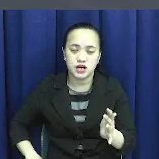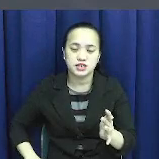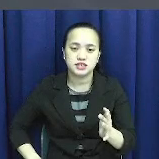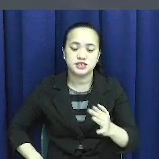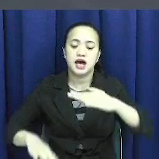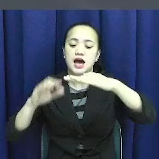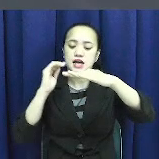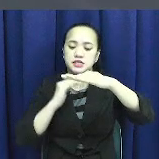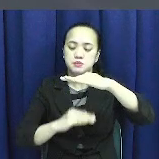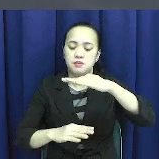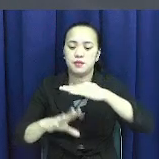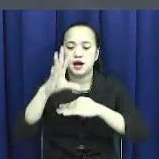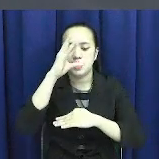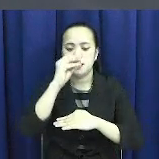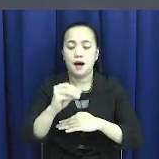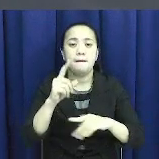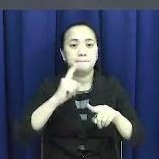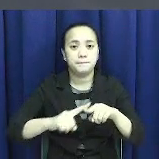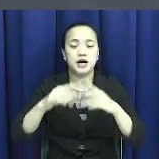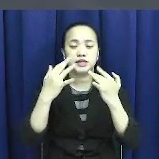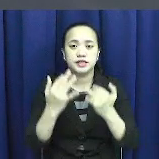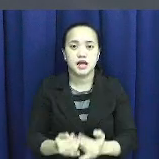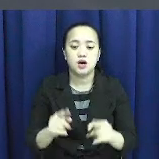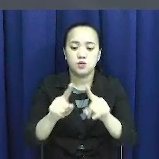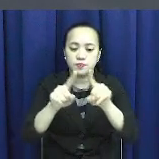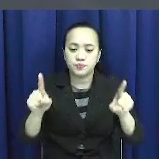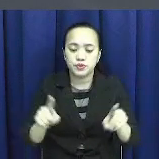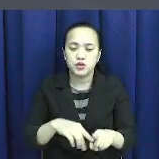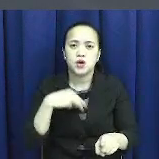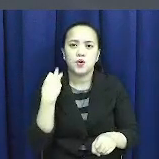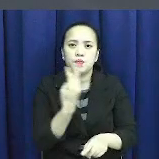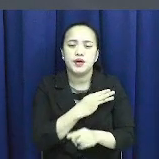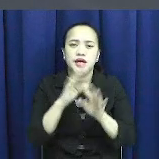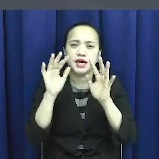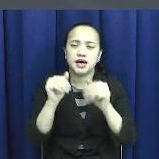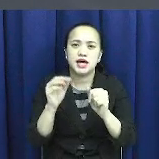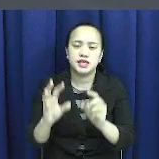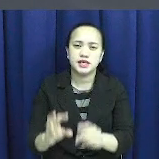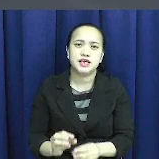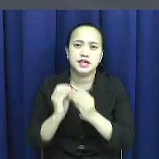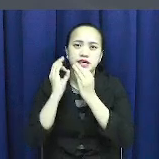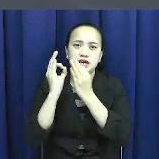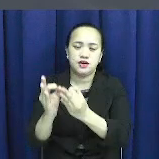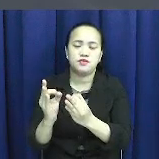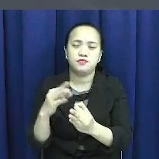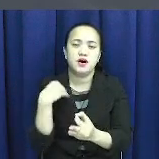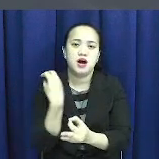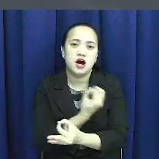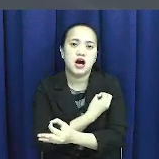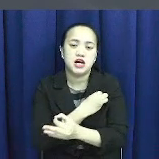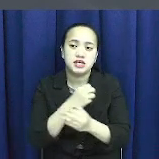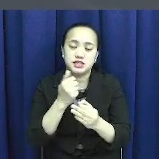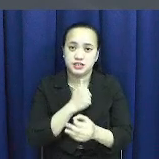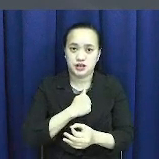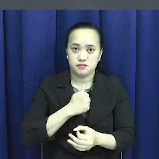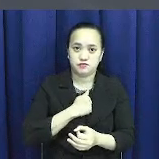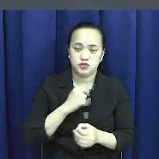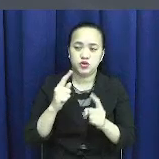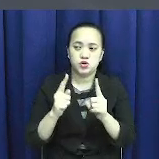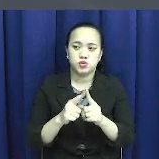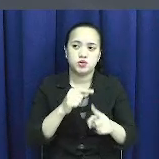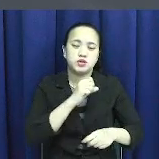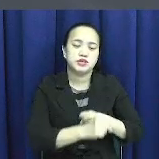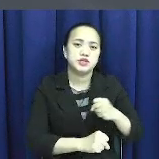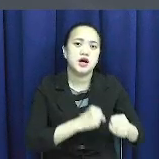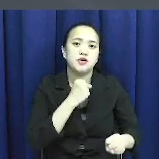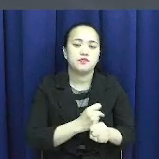ngayon, bilang mga anak ng Diyos, we can offer up yung atin pong sarili para maging sacrifice